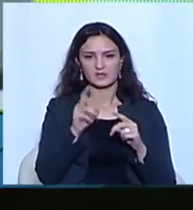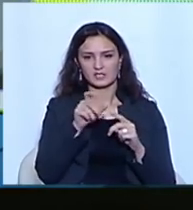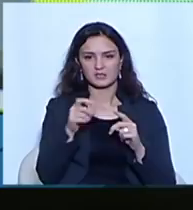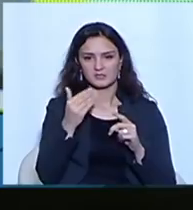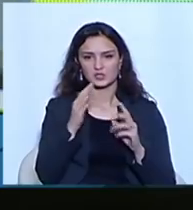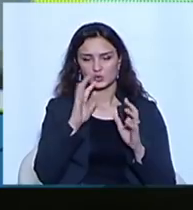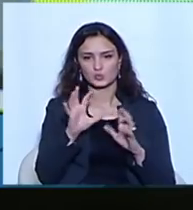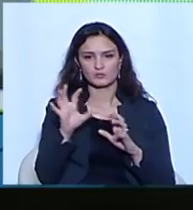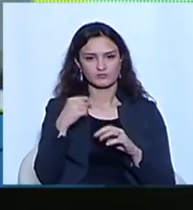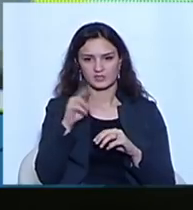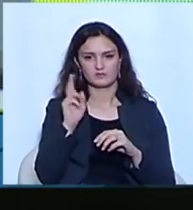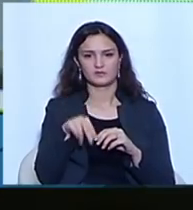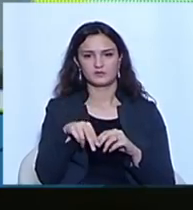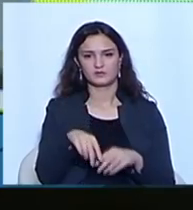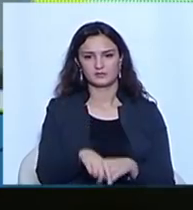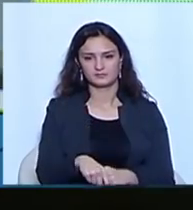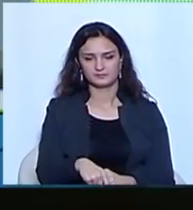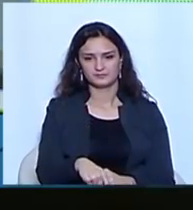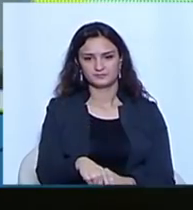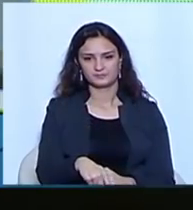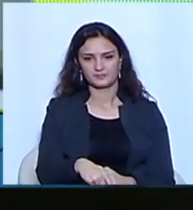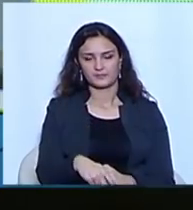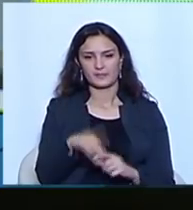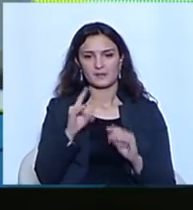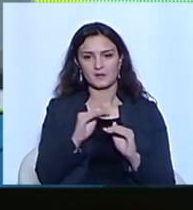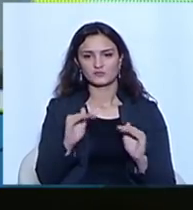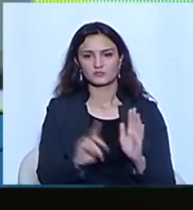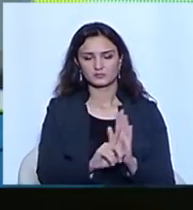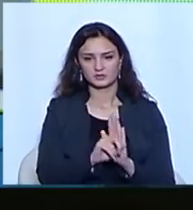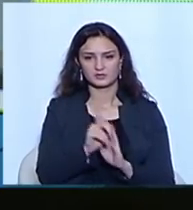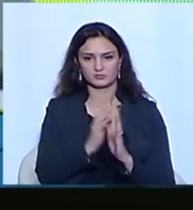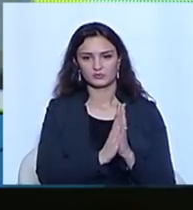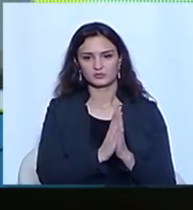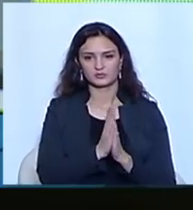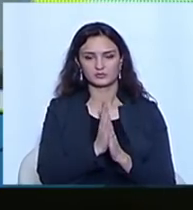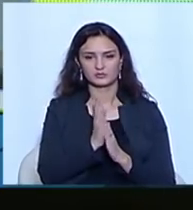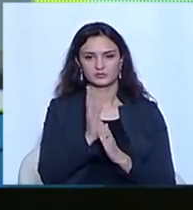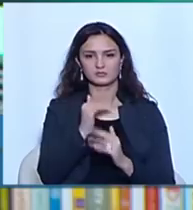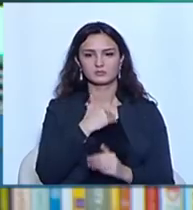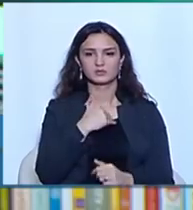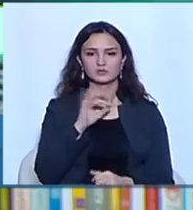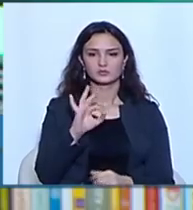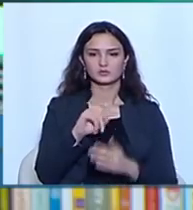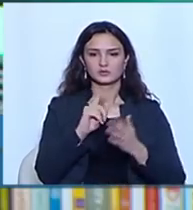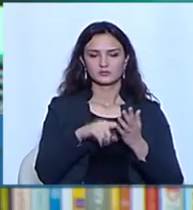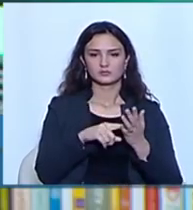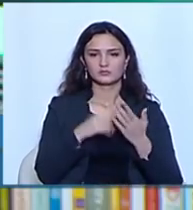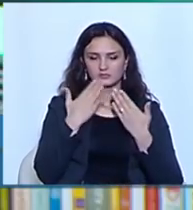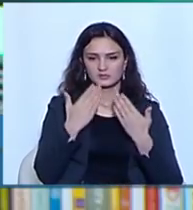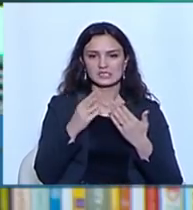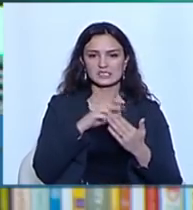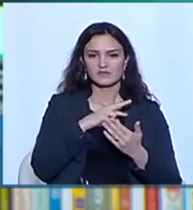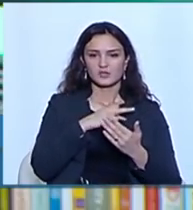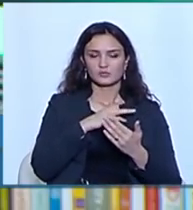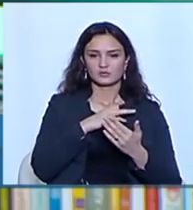ადამიანზე ზრუნვა ჩვენ არ ვიცით. ეს ბავშვობიდან მოდის. სწორედ ეს კითხვა მინდოდა დამესვა, როდესაც ჩვენ